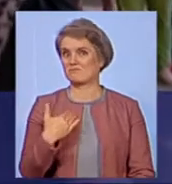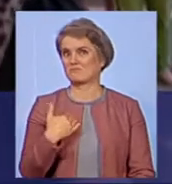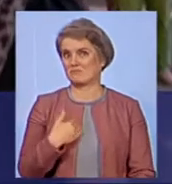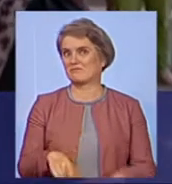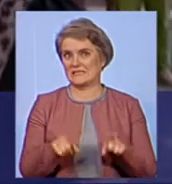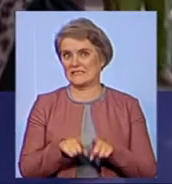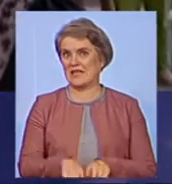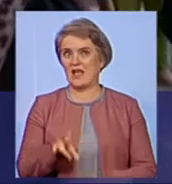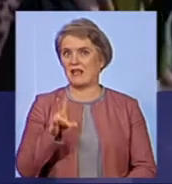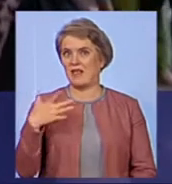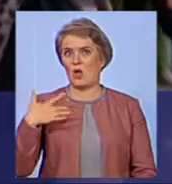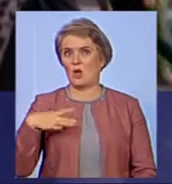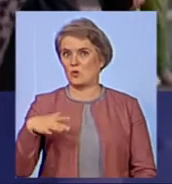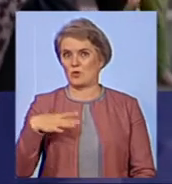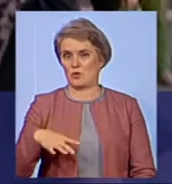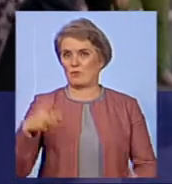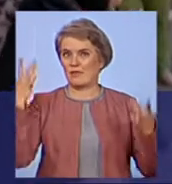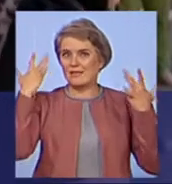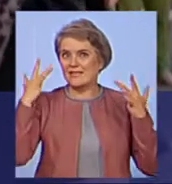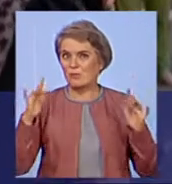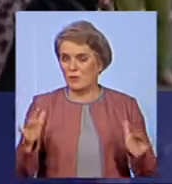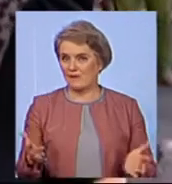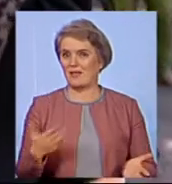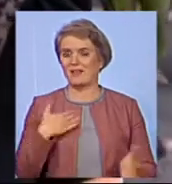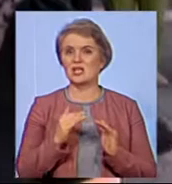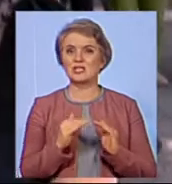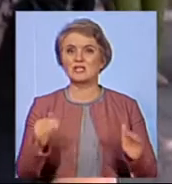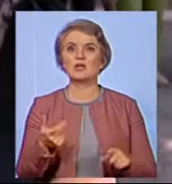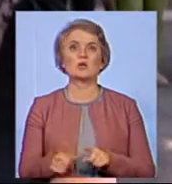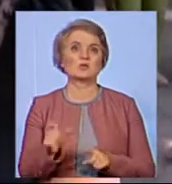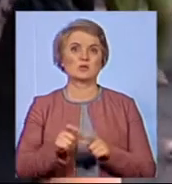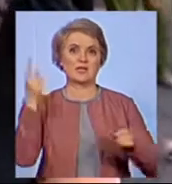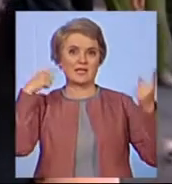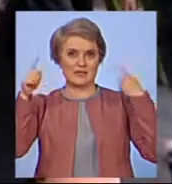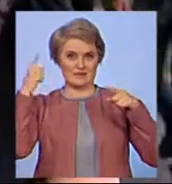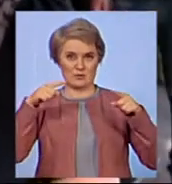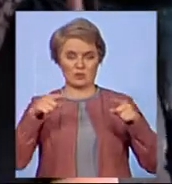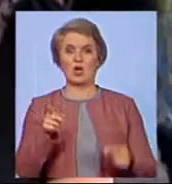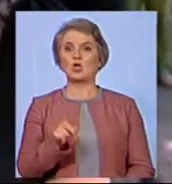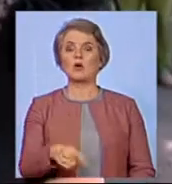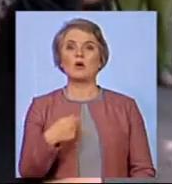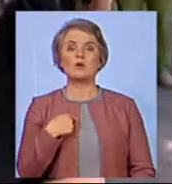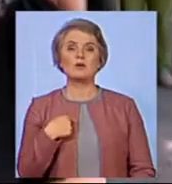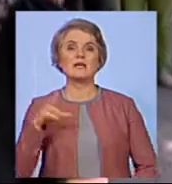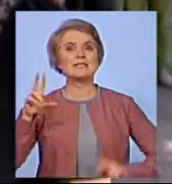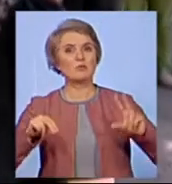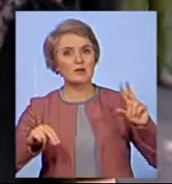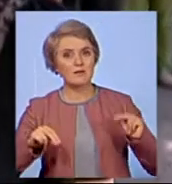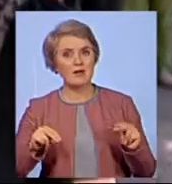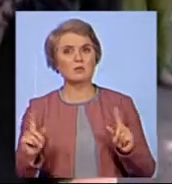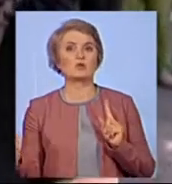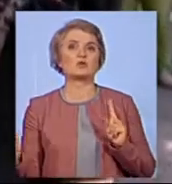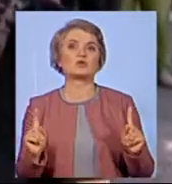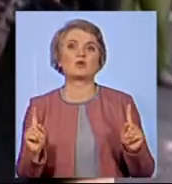ще неочікувано, ще несподівано буде. Наші діти дуже творчі, і тому ми від них сподіваємося